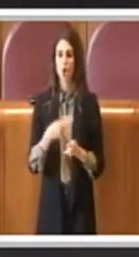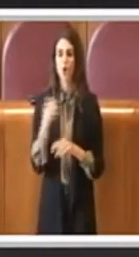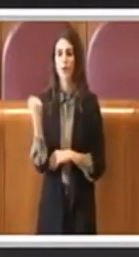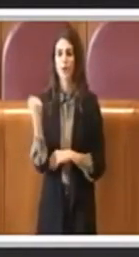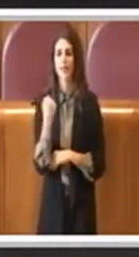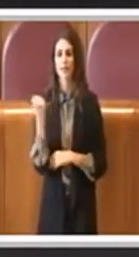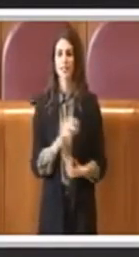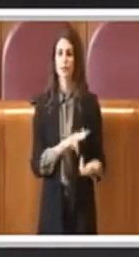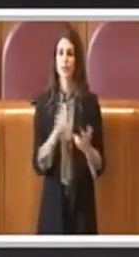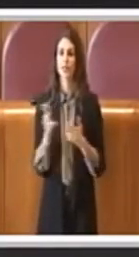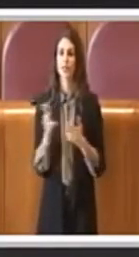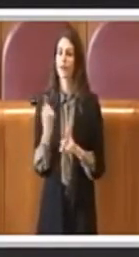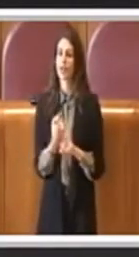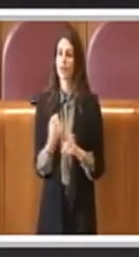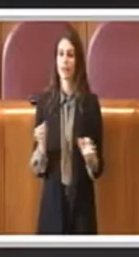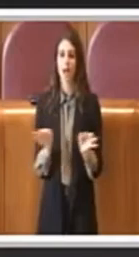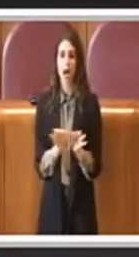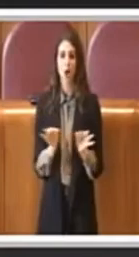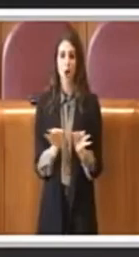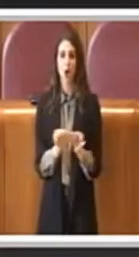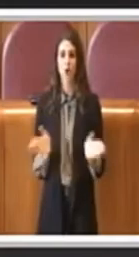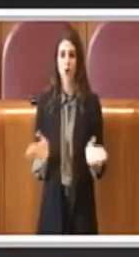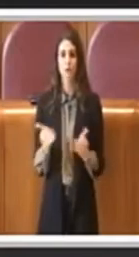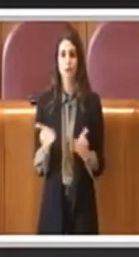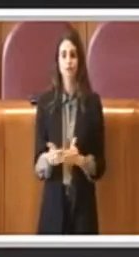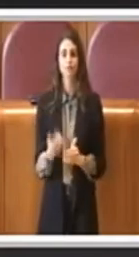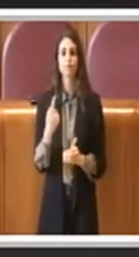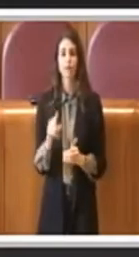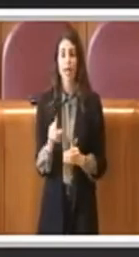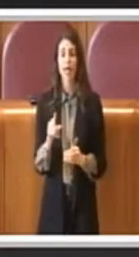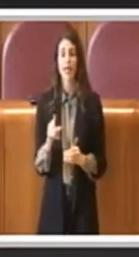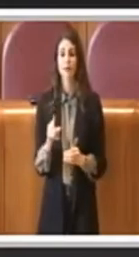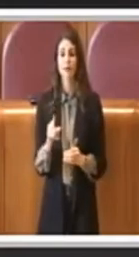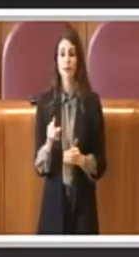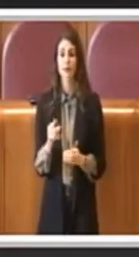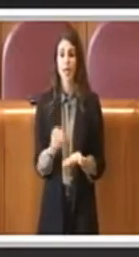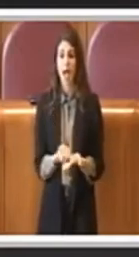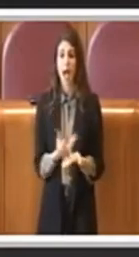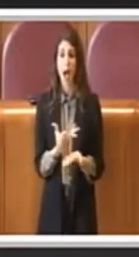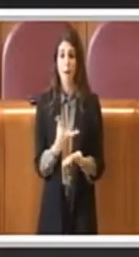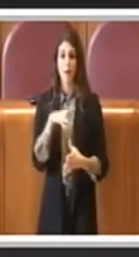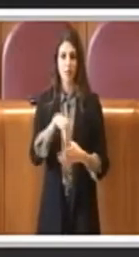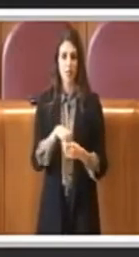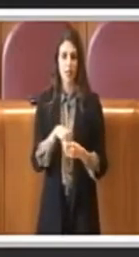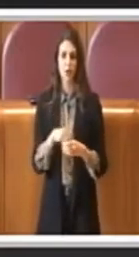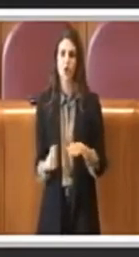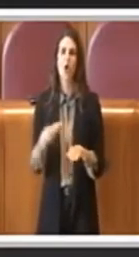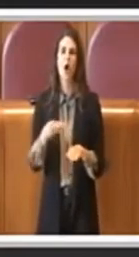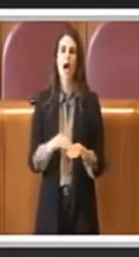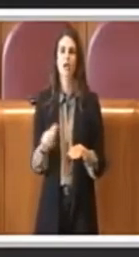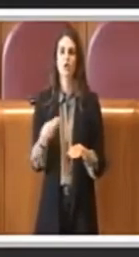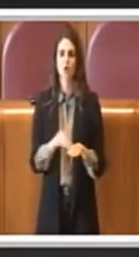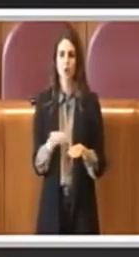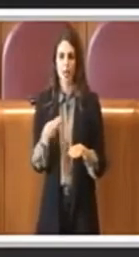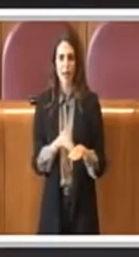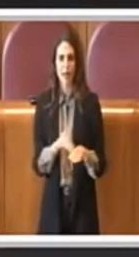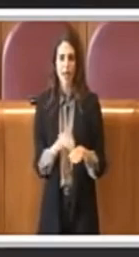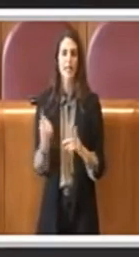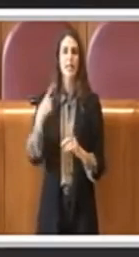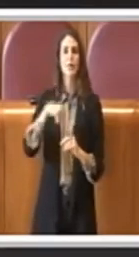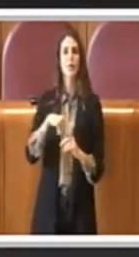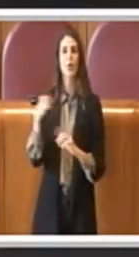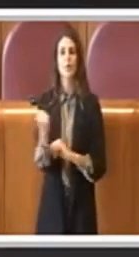sviluppare ulteriori aggiornamenti dell'applicazione, così da contenere all'interno della stessa anche degli applicativi, dei